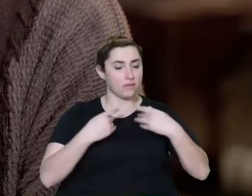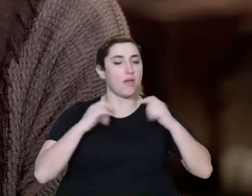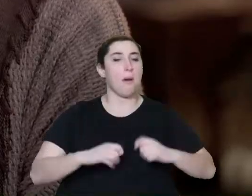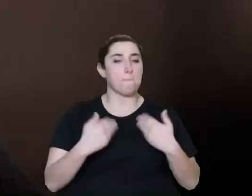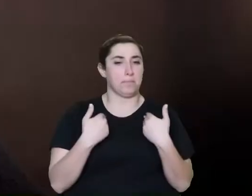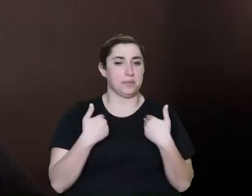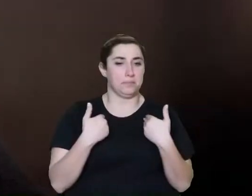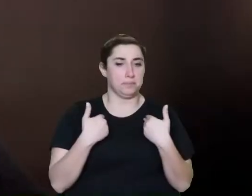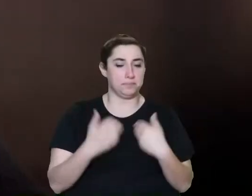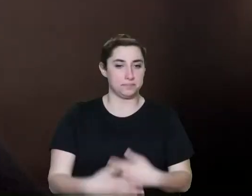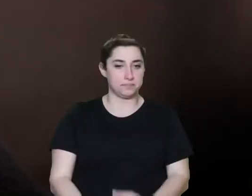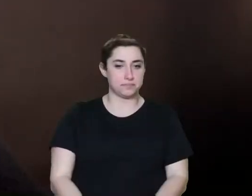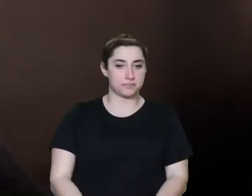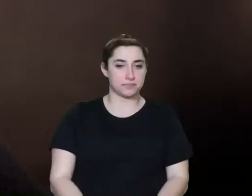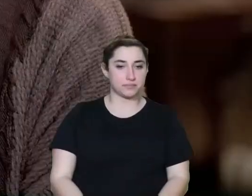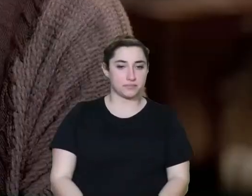yaptım.